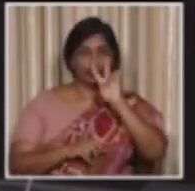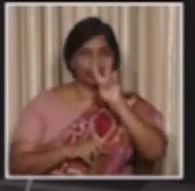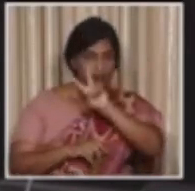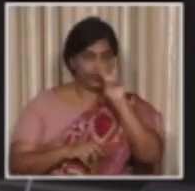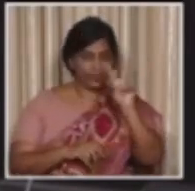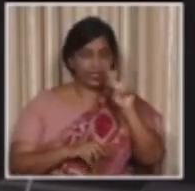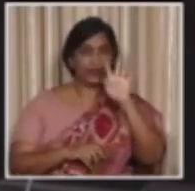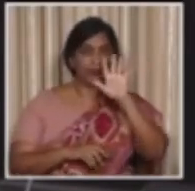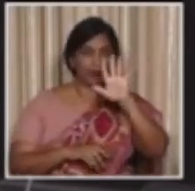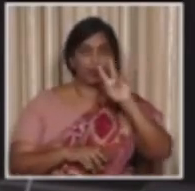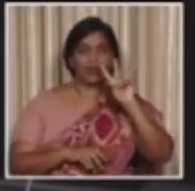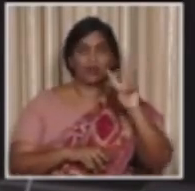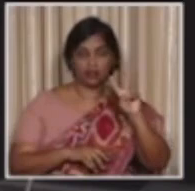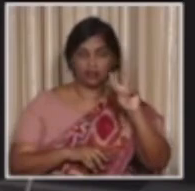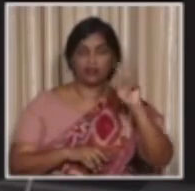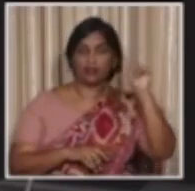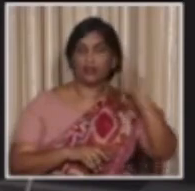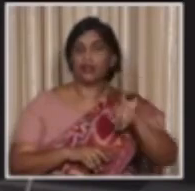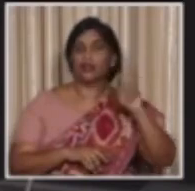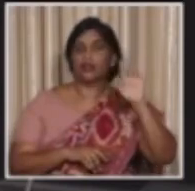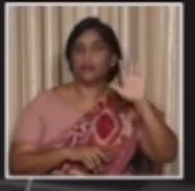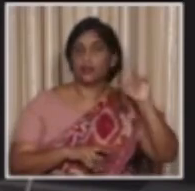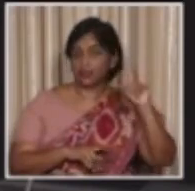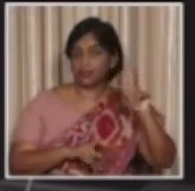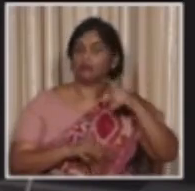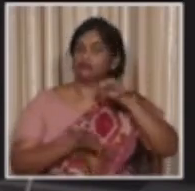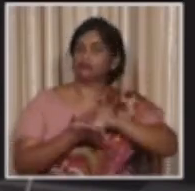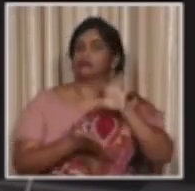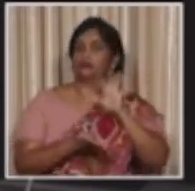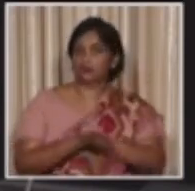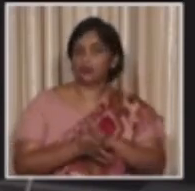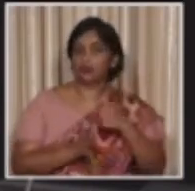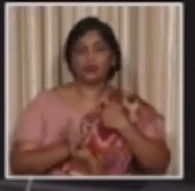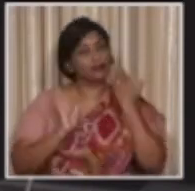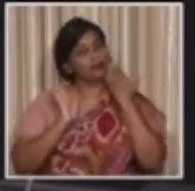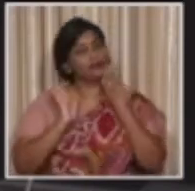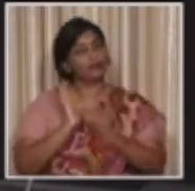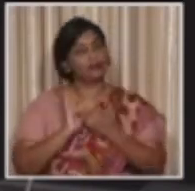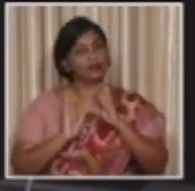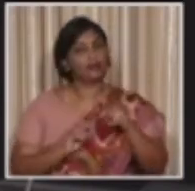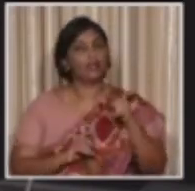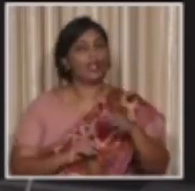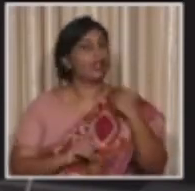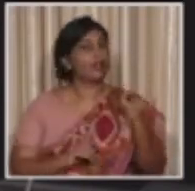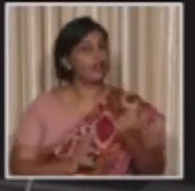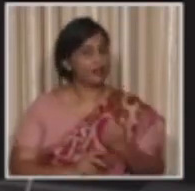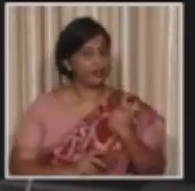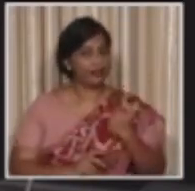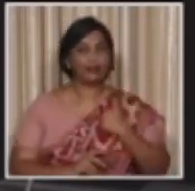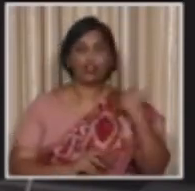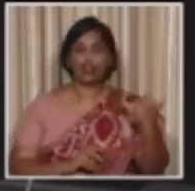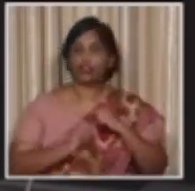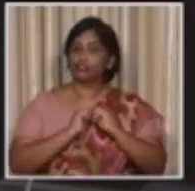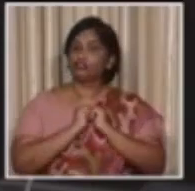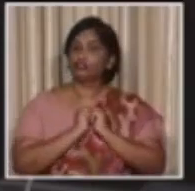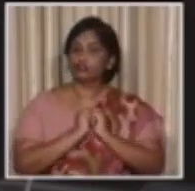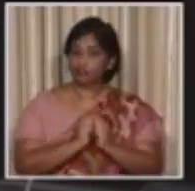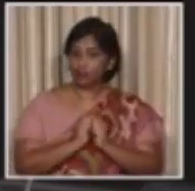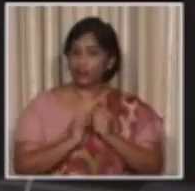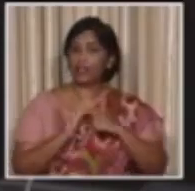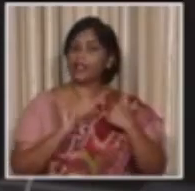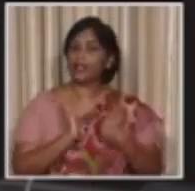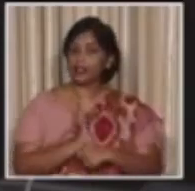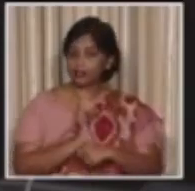22.54-35 යටතේ ඒක නීතිගත කළා තියෙනවා. ඒකාබද් අපි දැන් ඉදිරිපත් කරන්න යන අලුත් නව රැකී රක්ෂා පනත